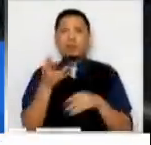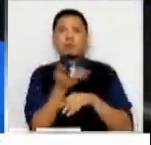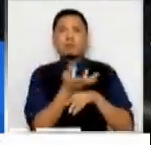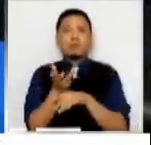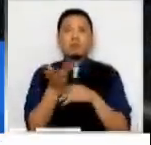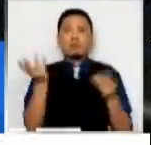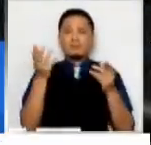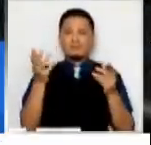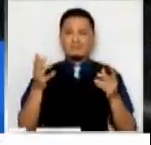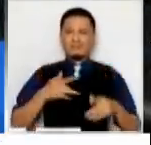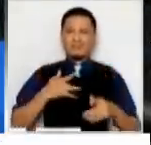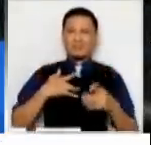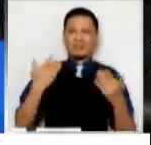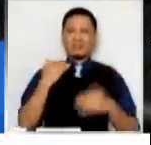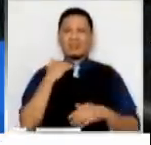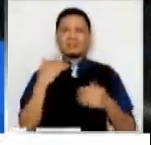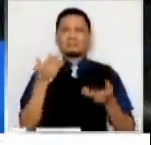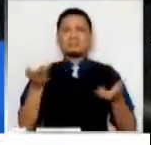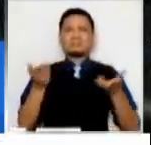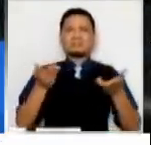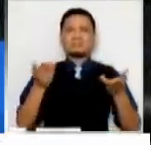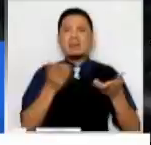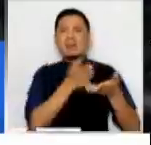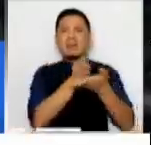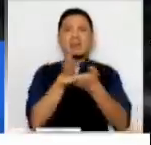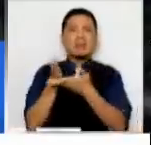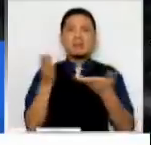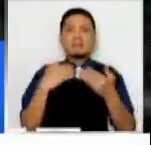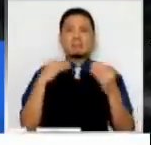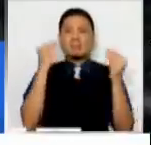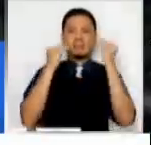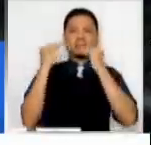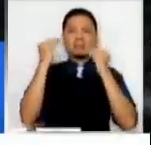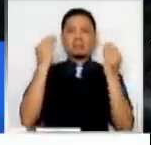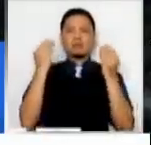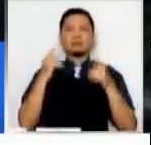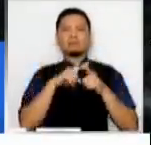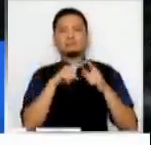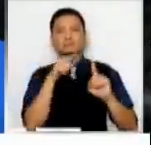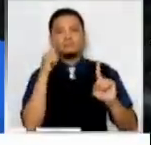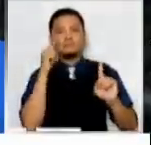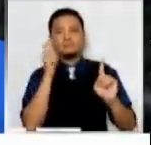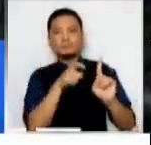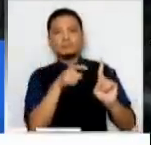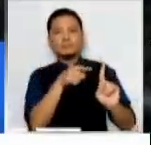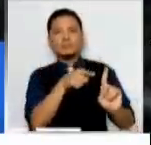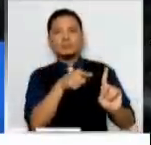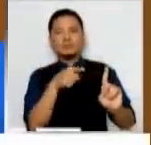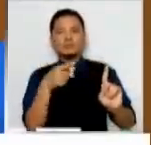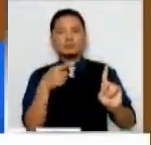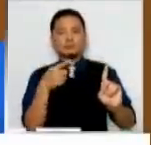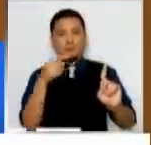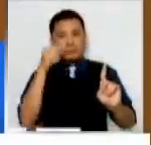naging mahirap, although nasa bubong sila, na corner naman natin, na exposure niya, nakuha